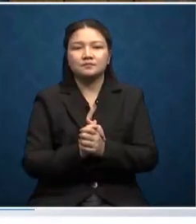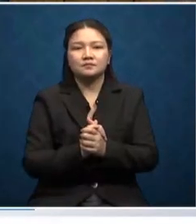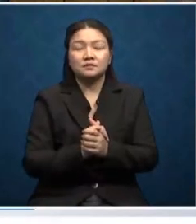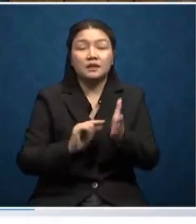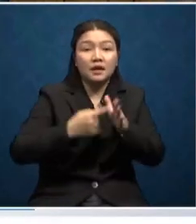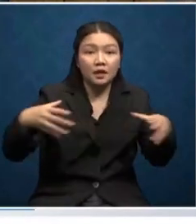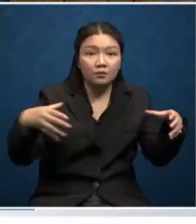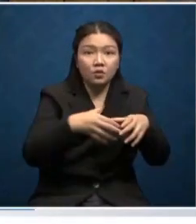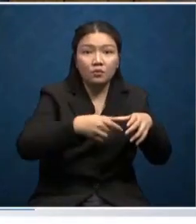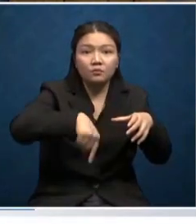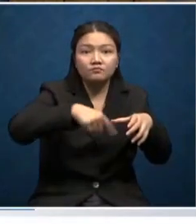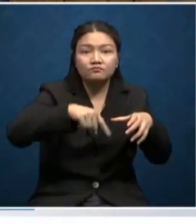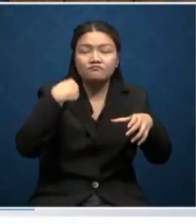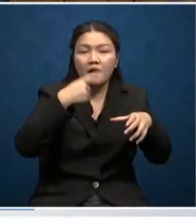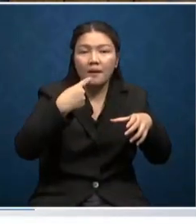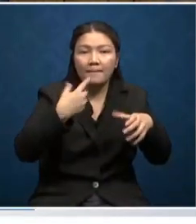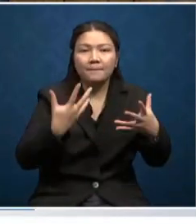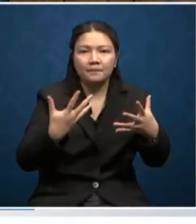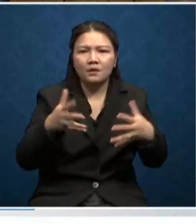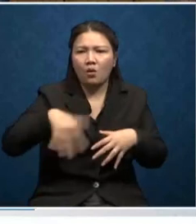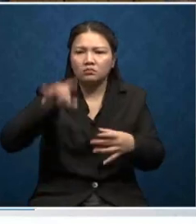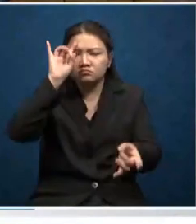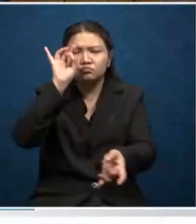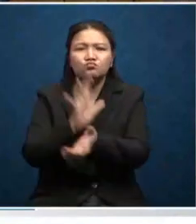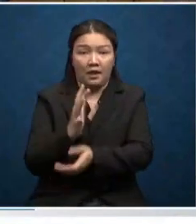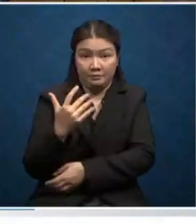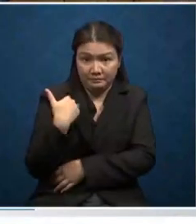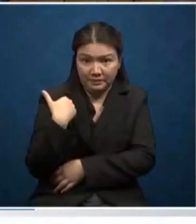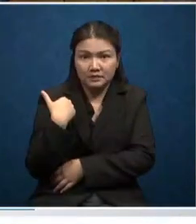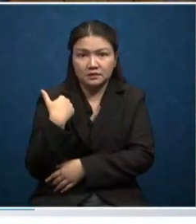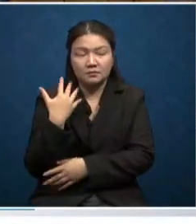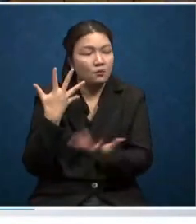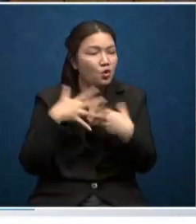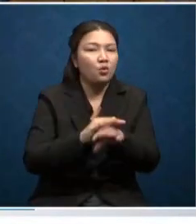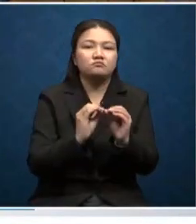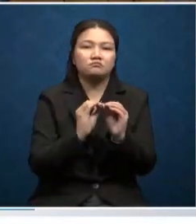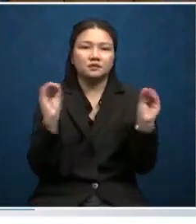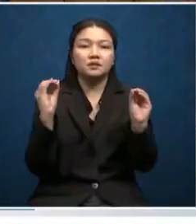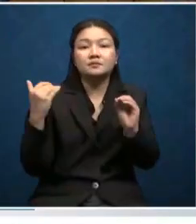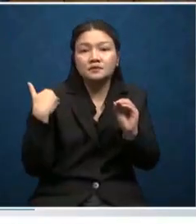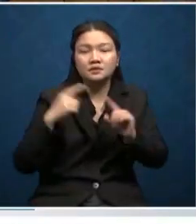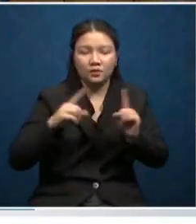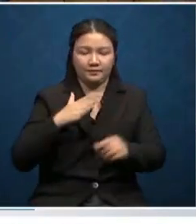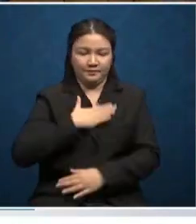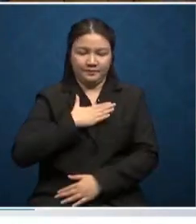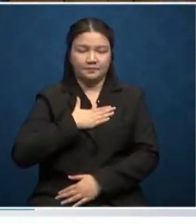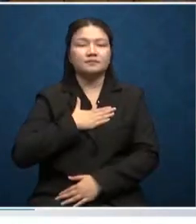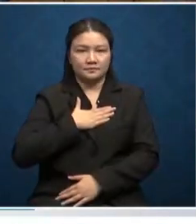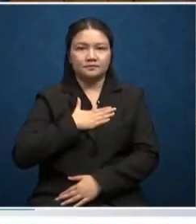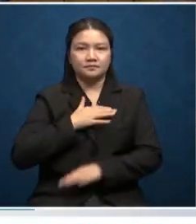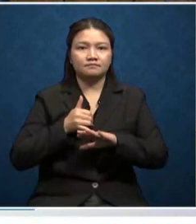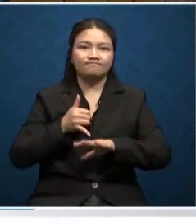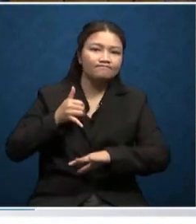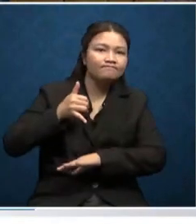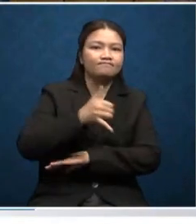บุคคลที่พวกเราอาจจะไม่เคยสัมผัสเขโดยตรงแต่ผมเนี่ยมีส่วนที่